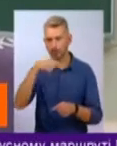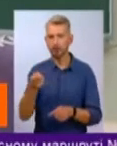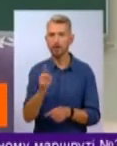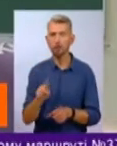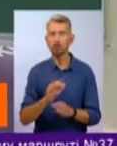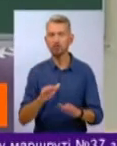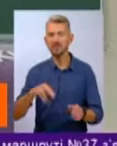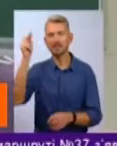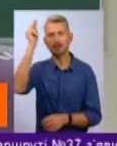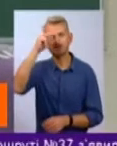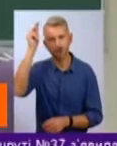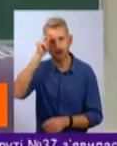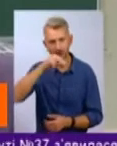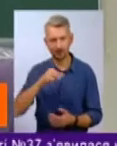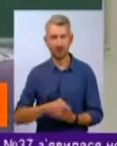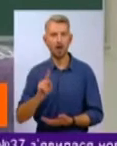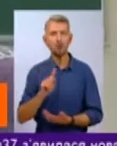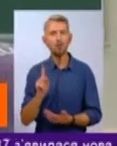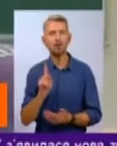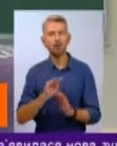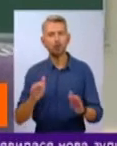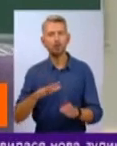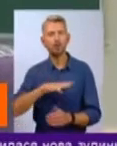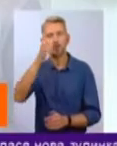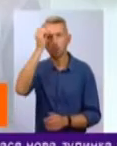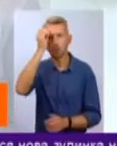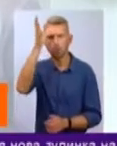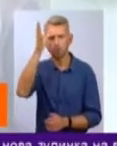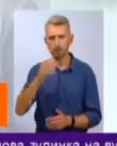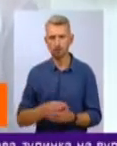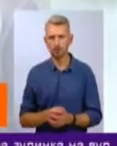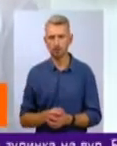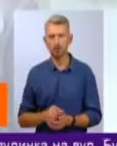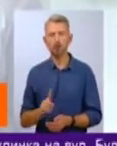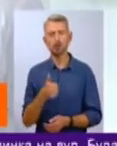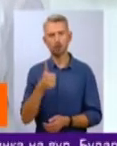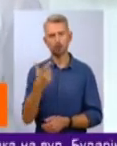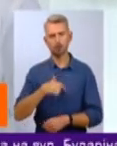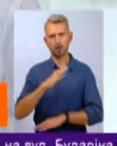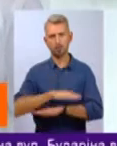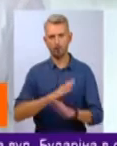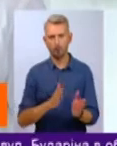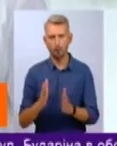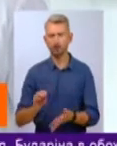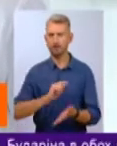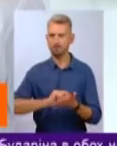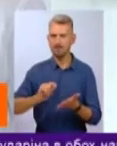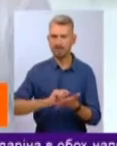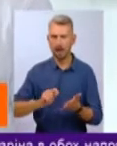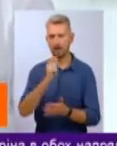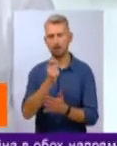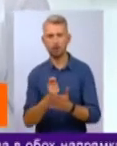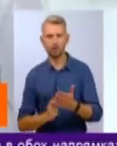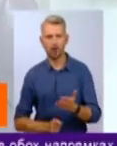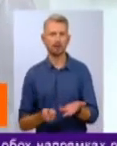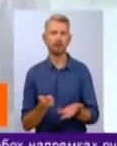діти навчалися, щоб вони були розумні. Хочу себе поводити, писати,